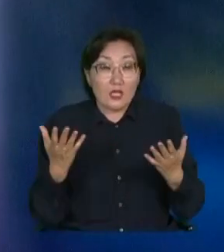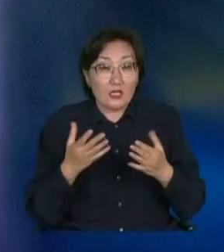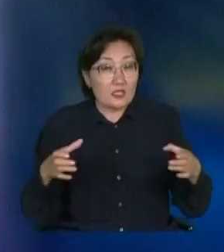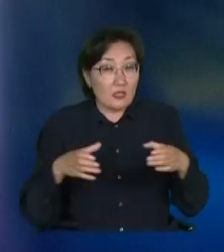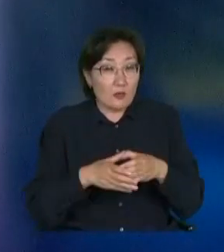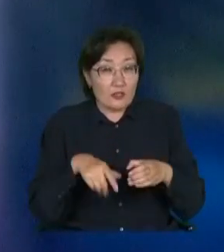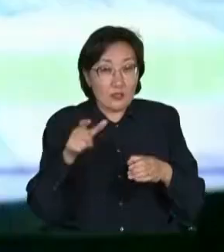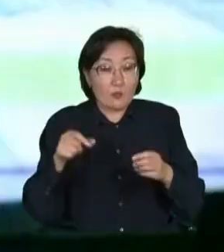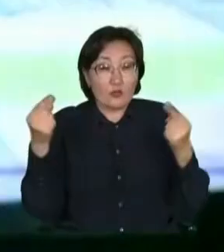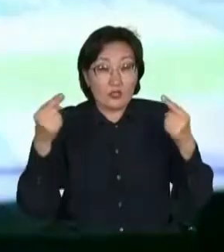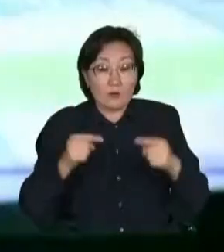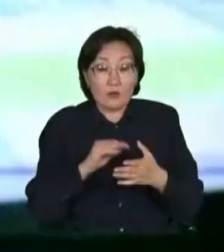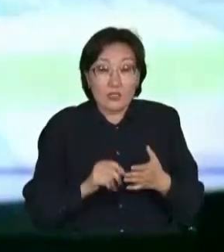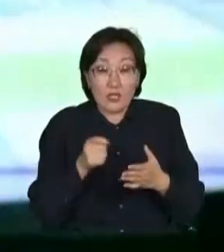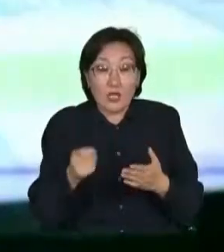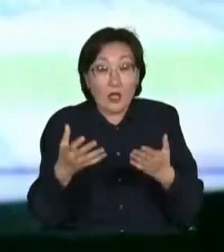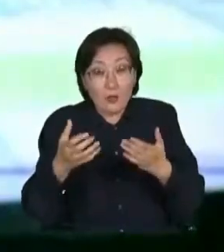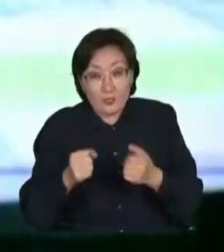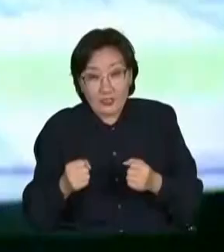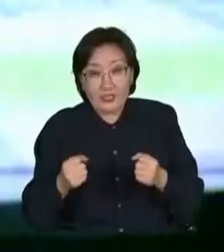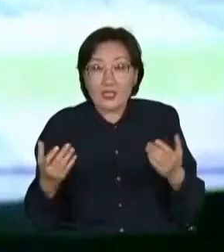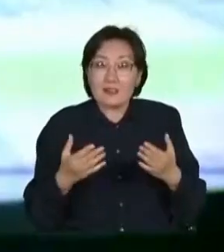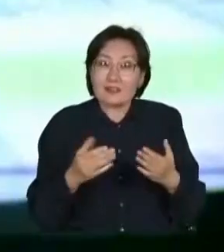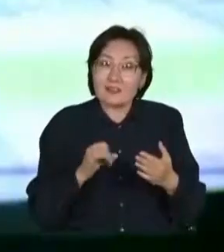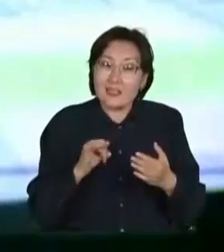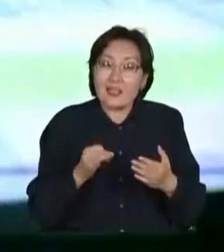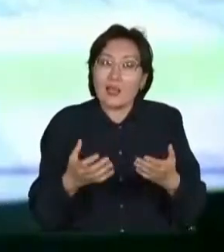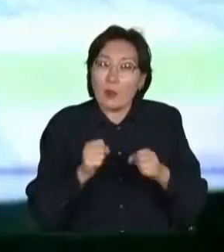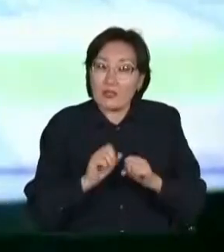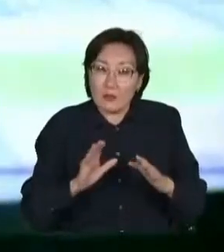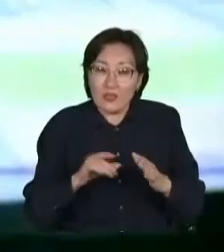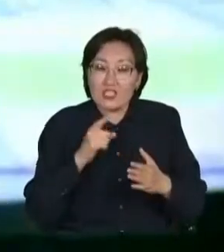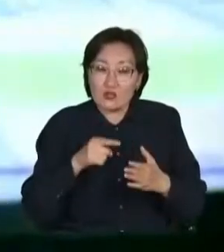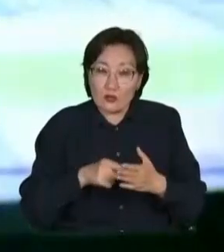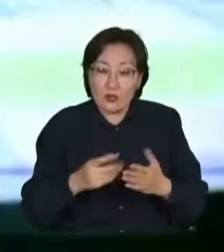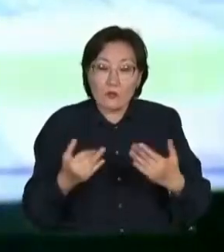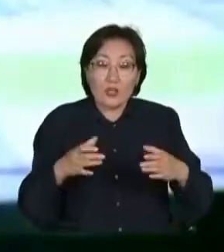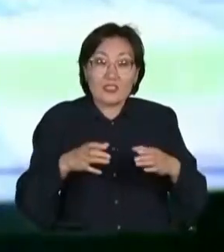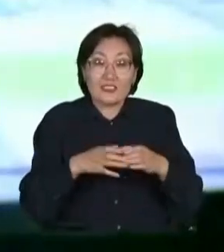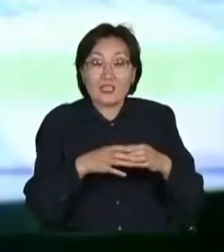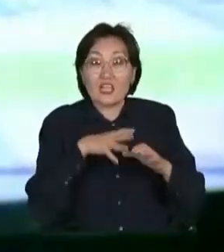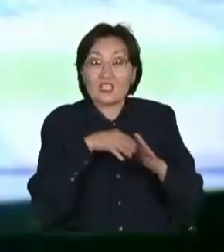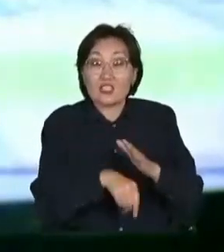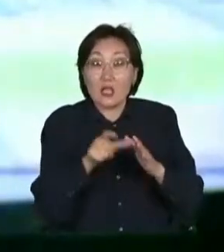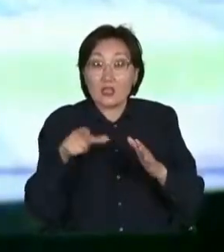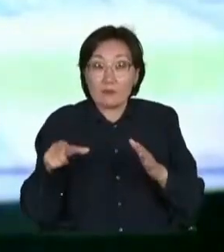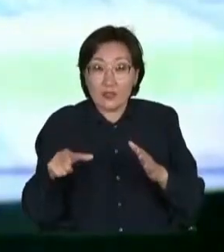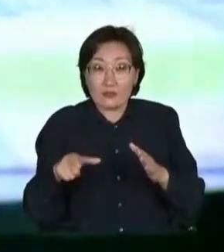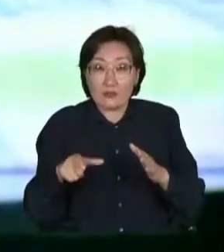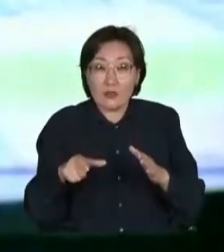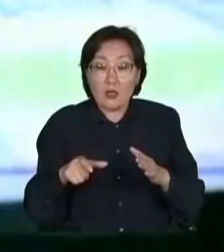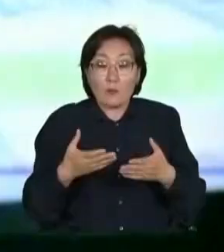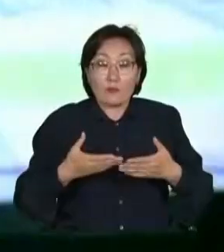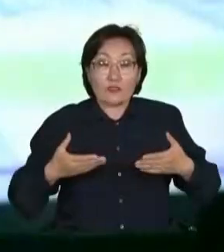санаттағы адамдардың банкроттық өтініші қабылданады және де қабылданбайды дегендей сұрақ. Енді қай санатта деген кезде жалпы бізде